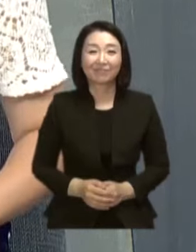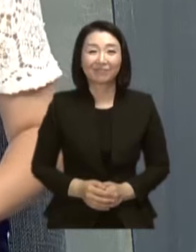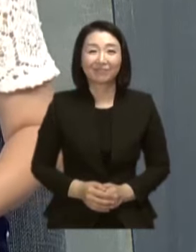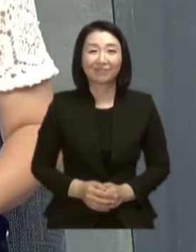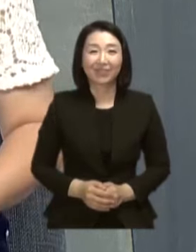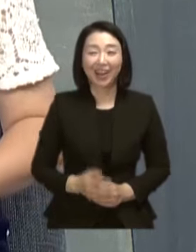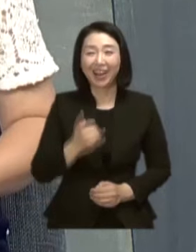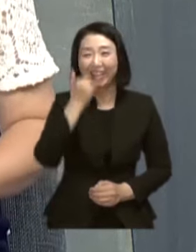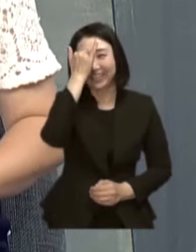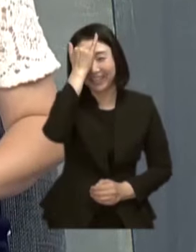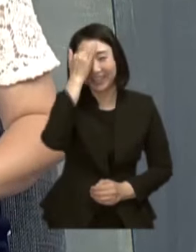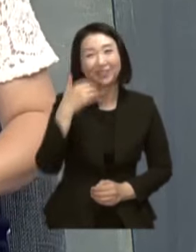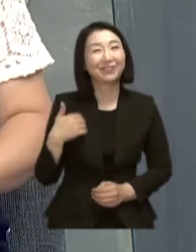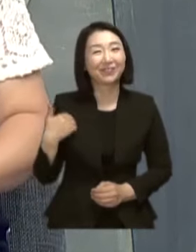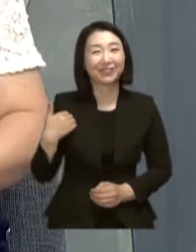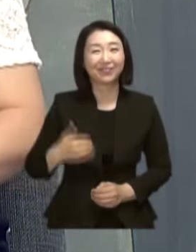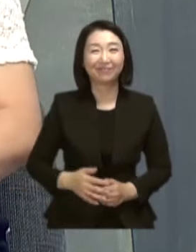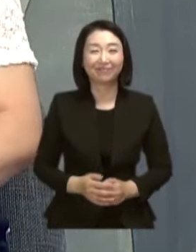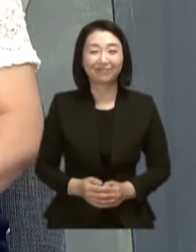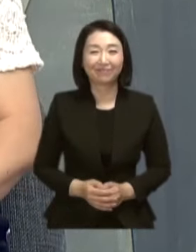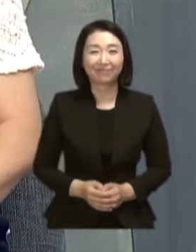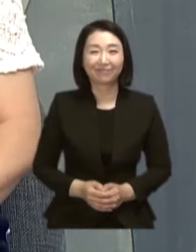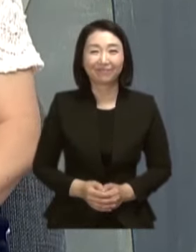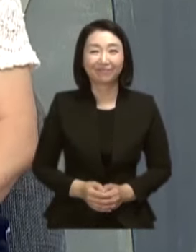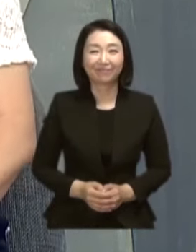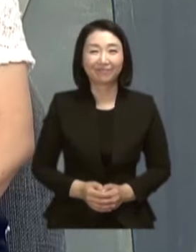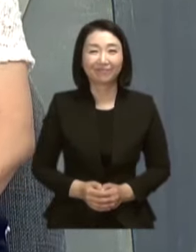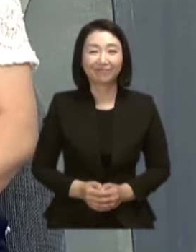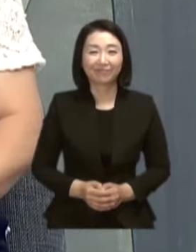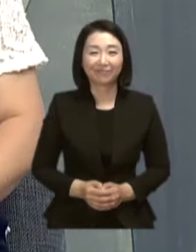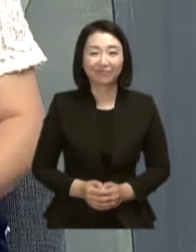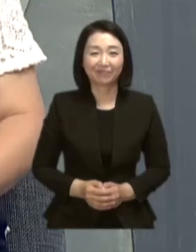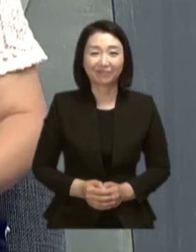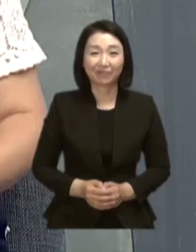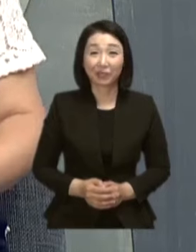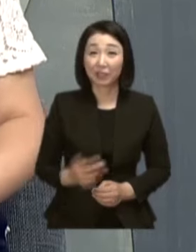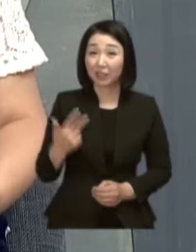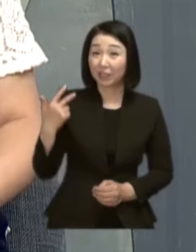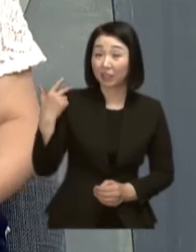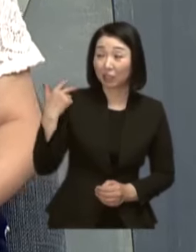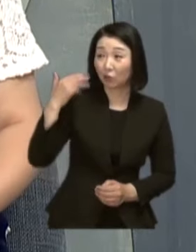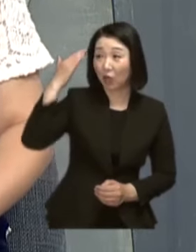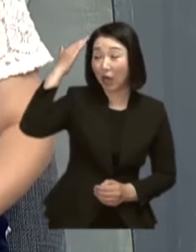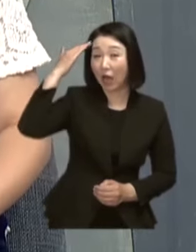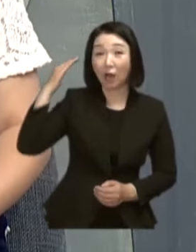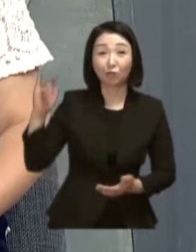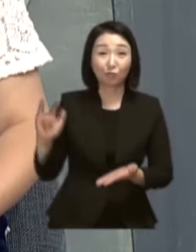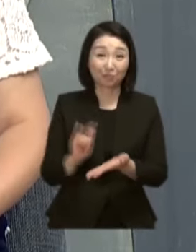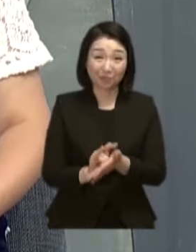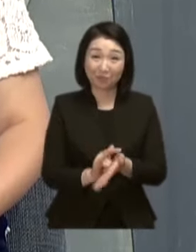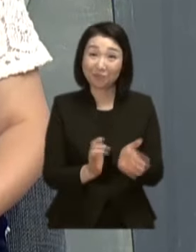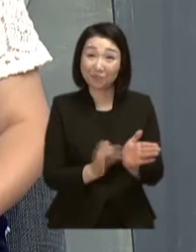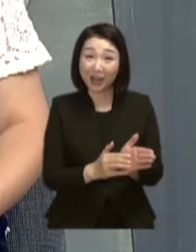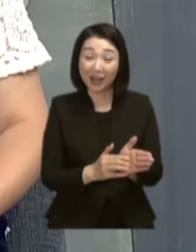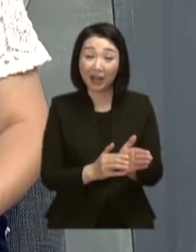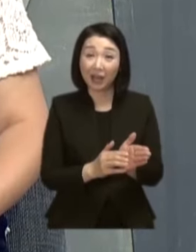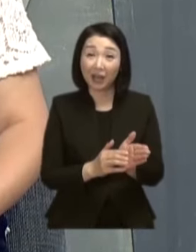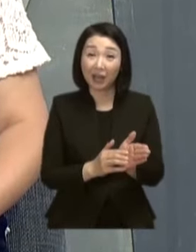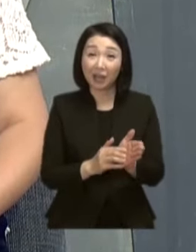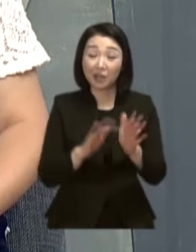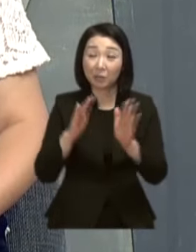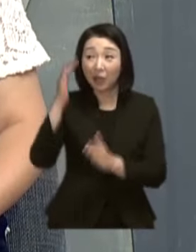그런 예절이 네. 있군요. 네. 예. 아, 황철진 선교사님 지난주에 이제 한국에 오셨다고 들었는데 예. 이번에 얼마